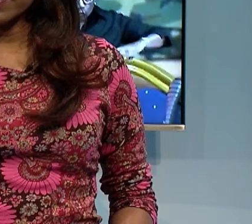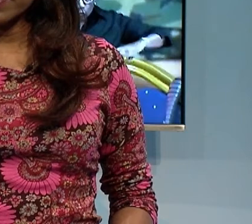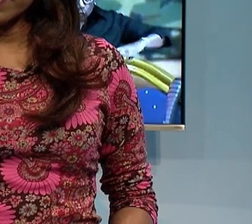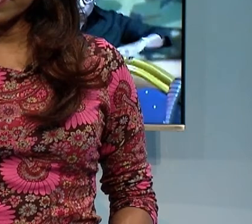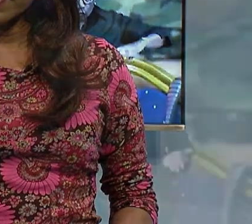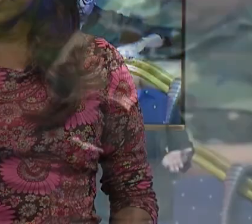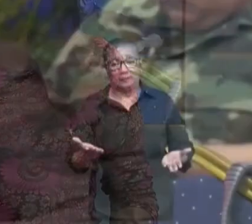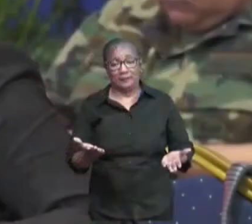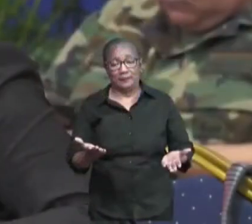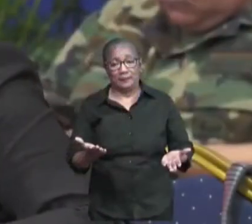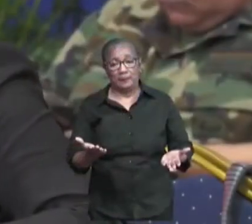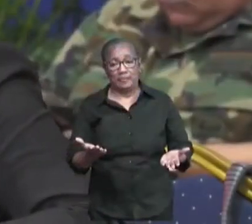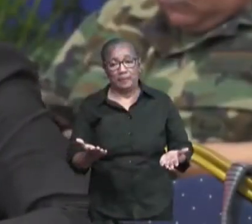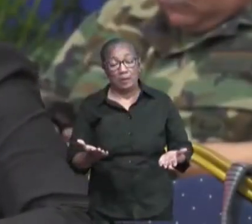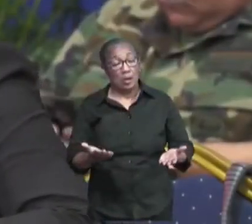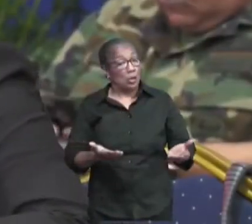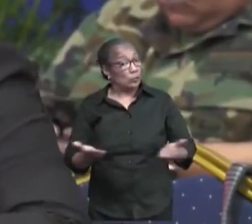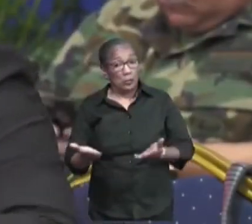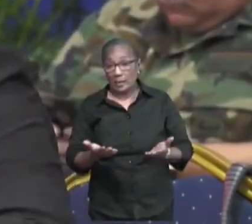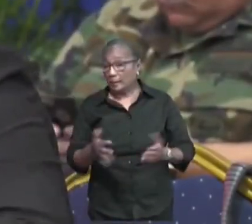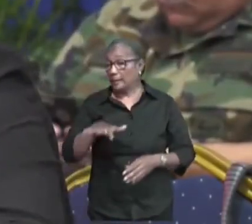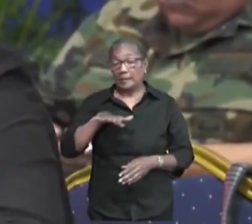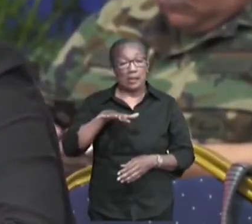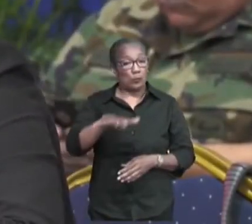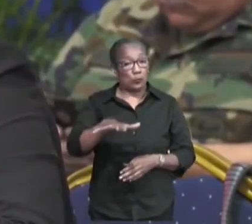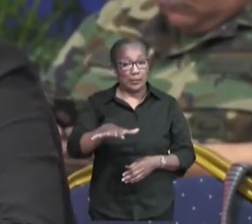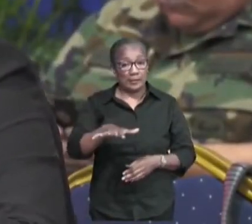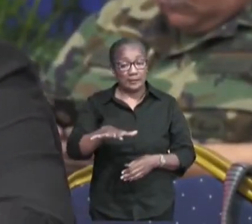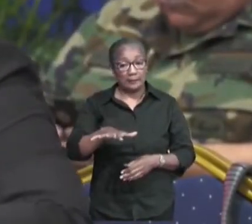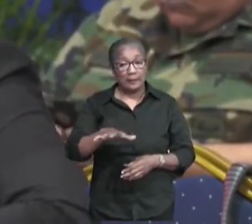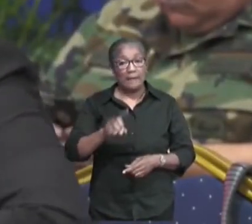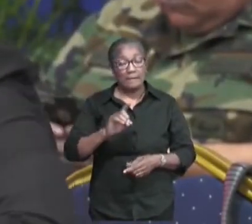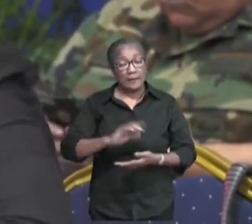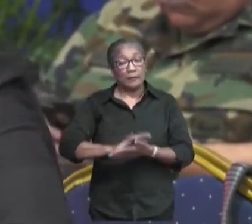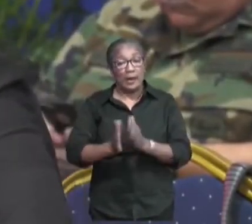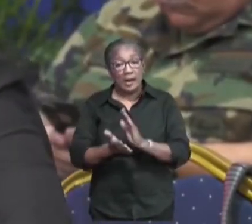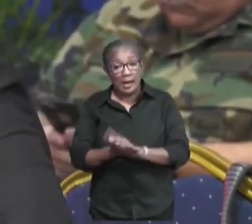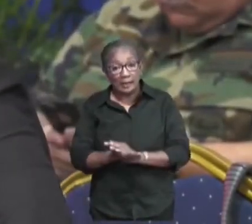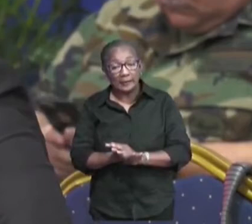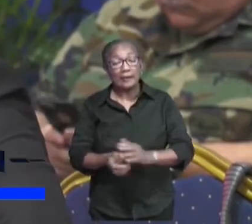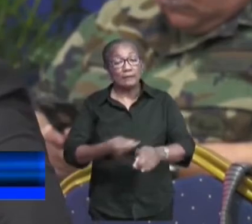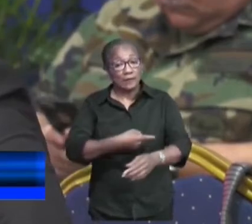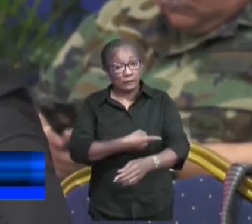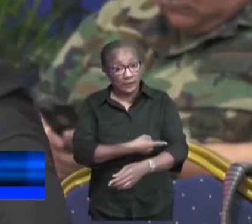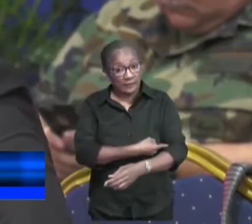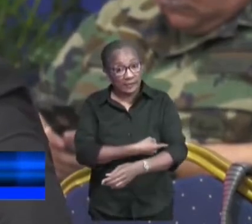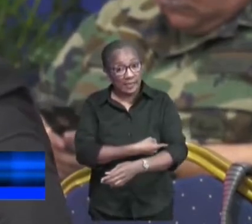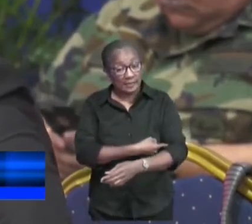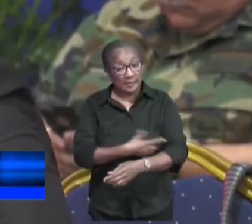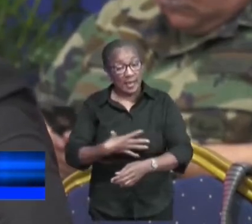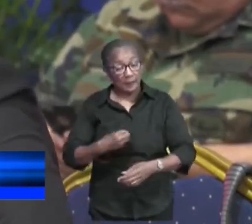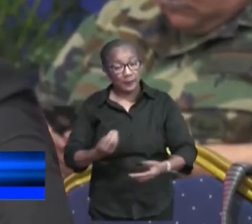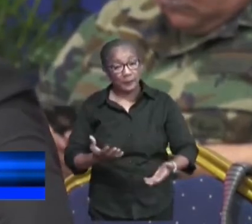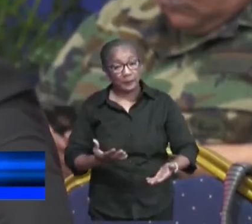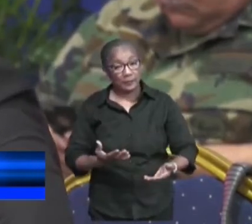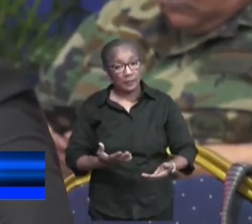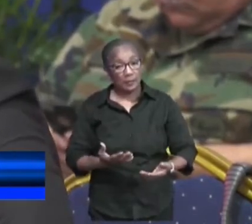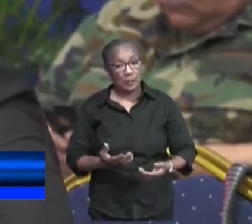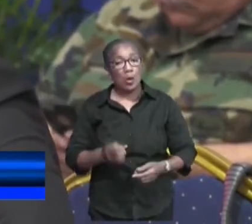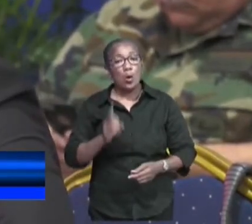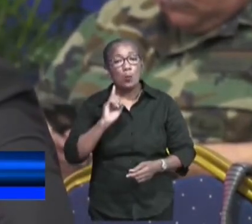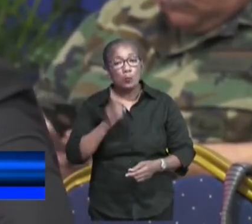Suriname. Zolang je geen aanwezigheid van treatment, van behandeling, van vaccins hebt, zal je